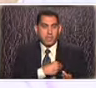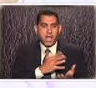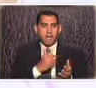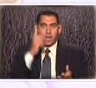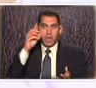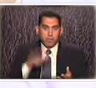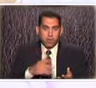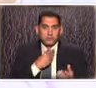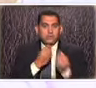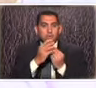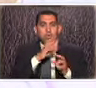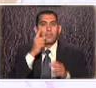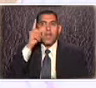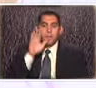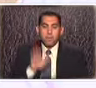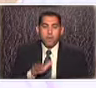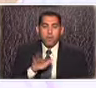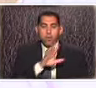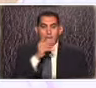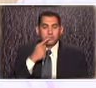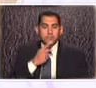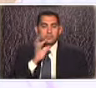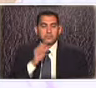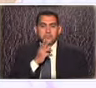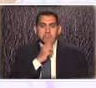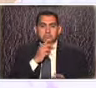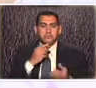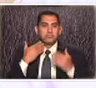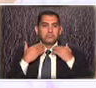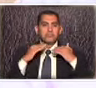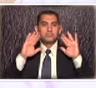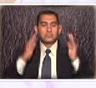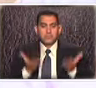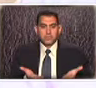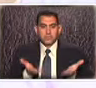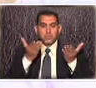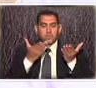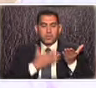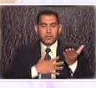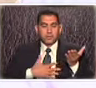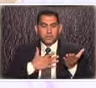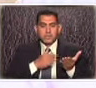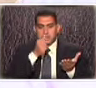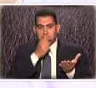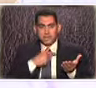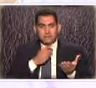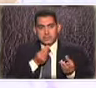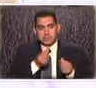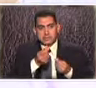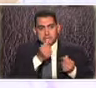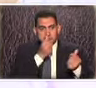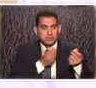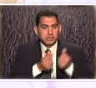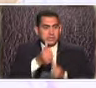في الوجود هذا المشهد الروحي الراقي الذي فيه الانصاف من النفس الذي فيه نقد الذات الذي فيه